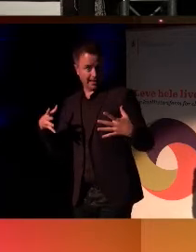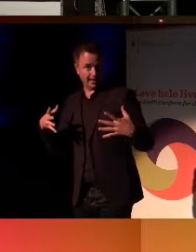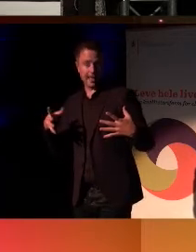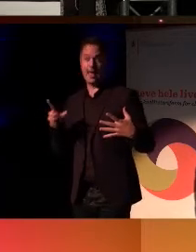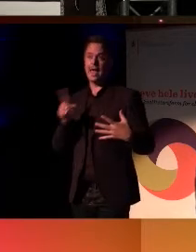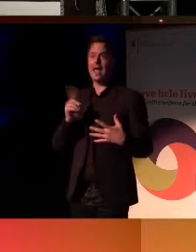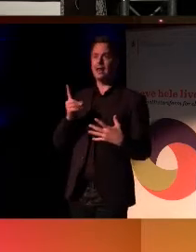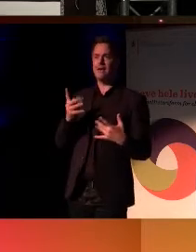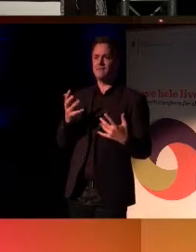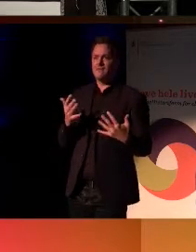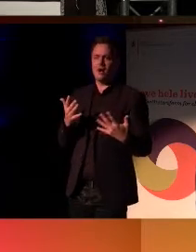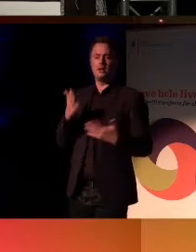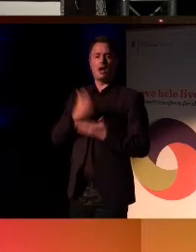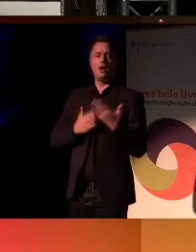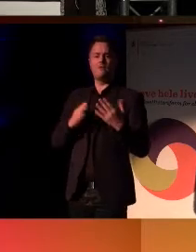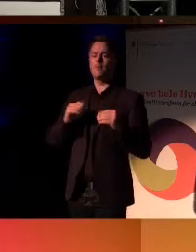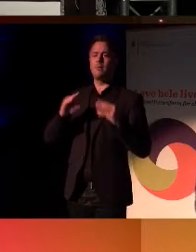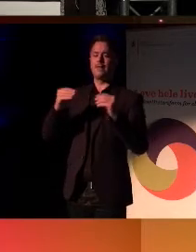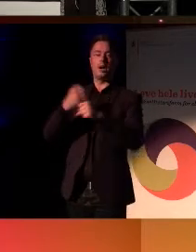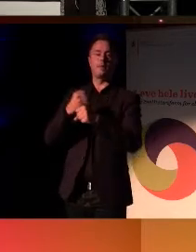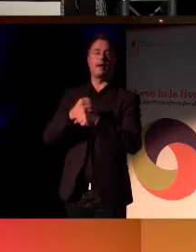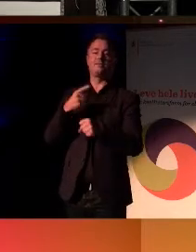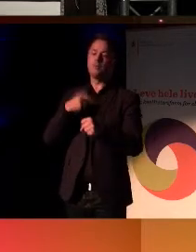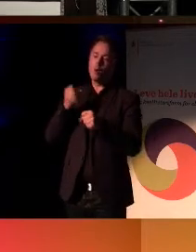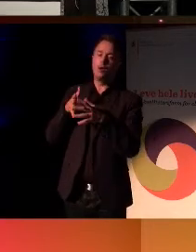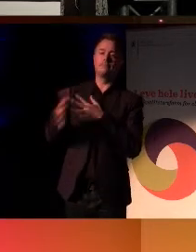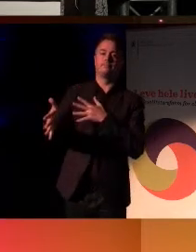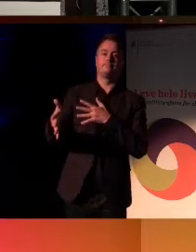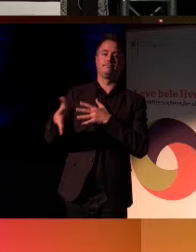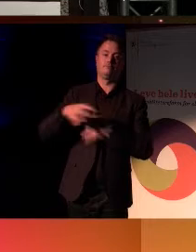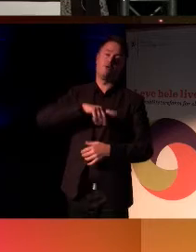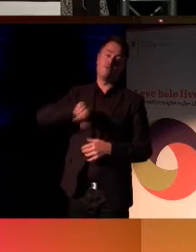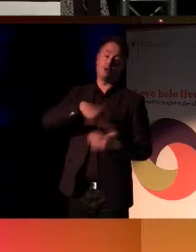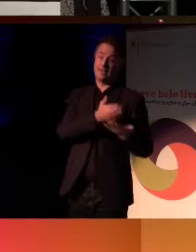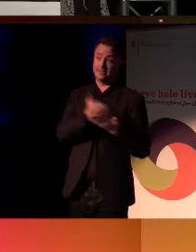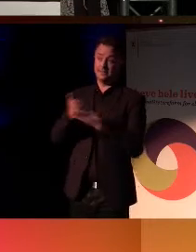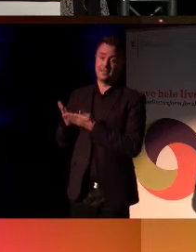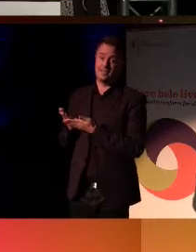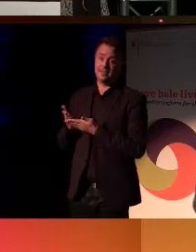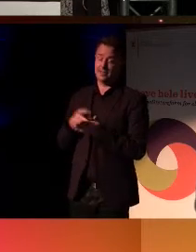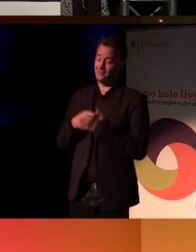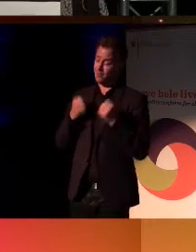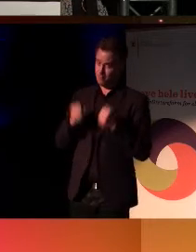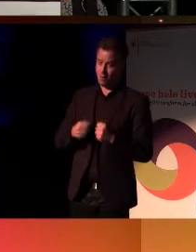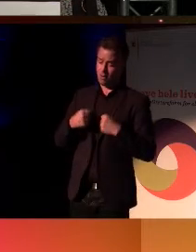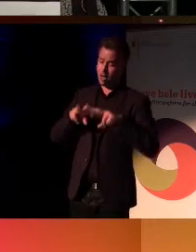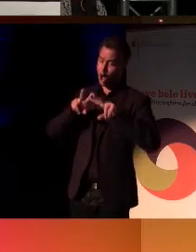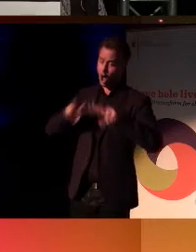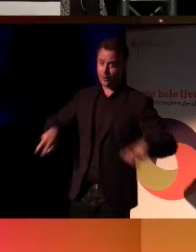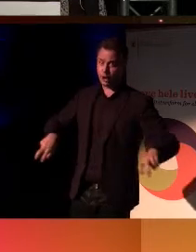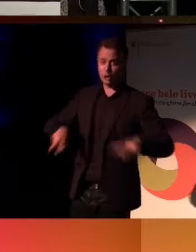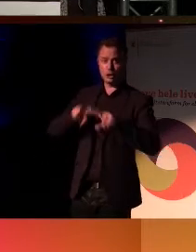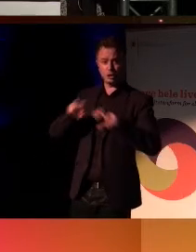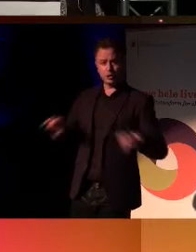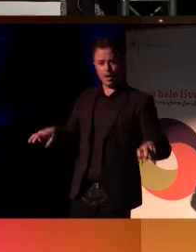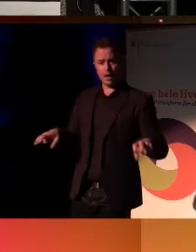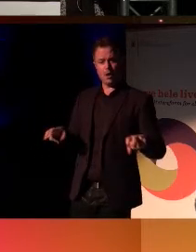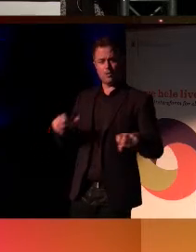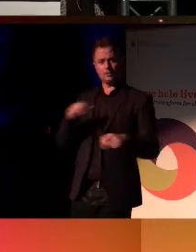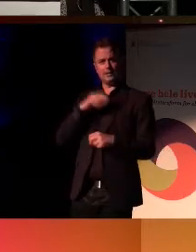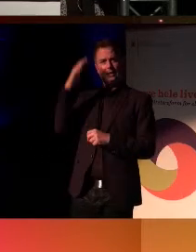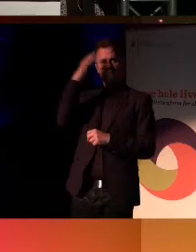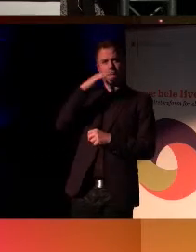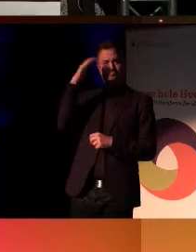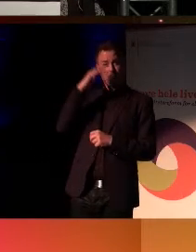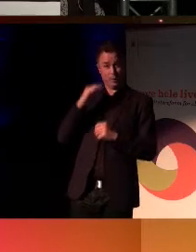slett forbedringsarbeid vi skal i gang med i vår tjeneste. Da må vi gjøre denne analysen og spørre oss selv, bygger vi